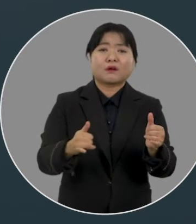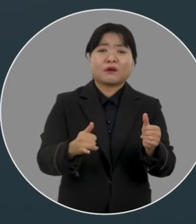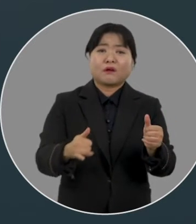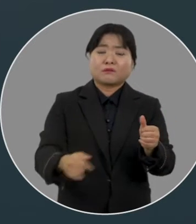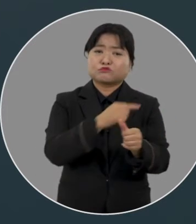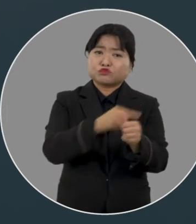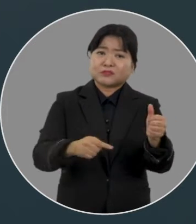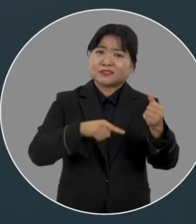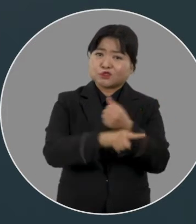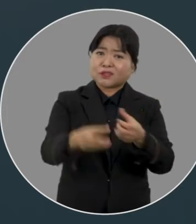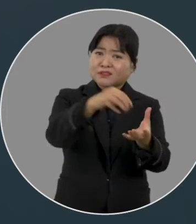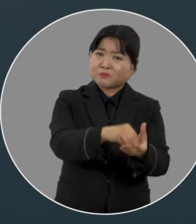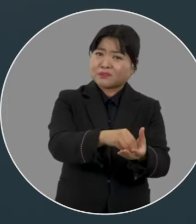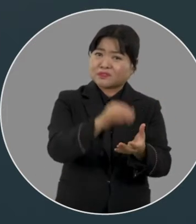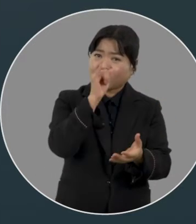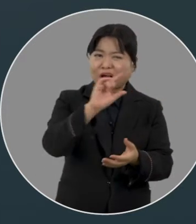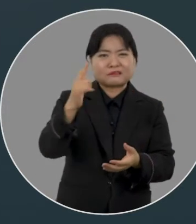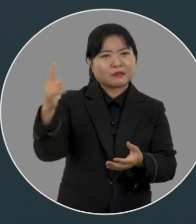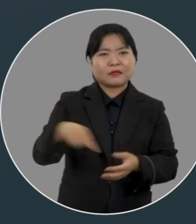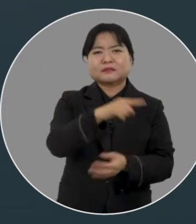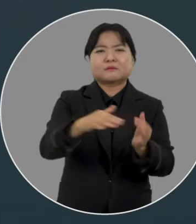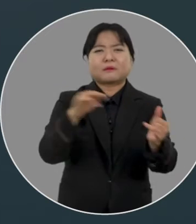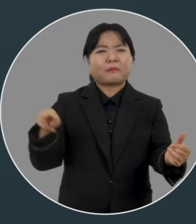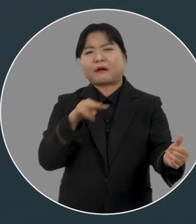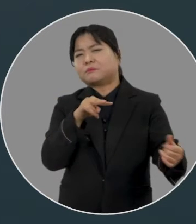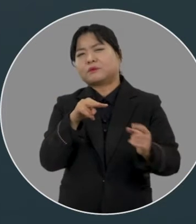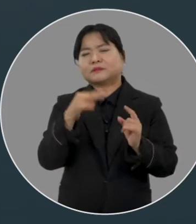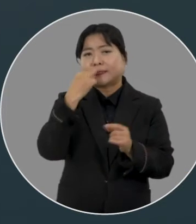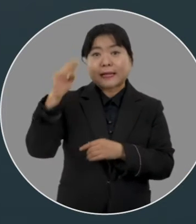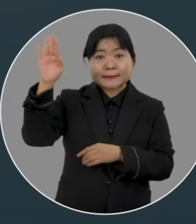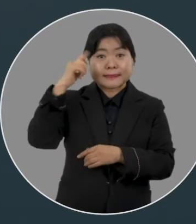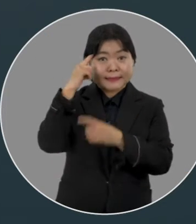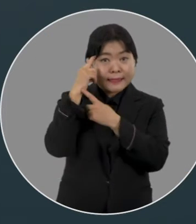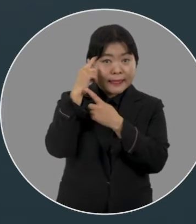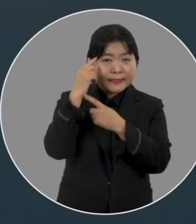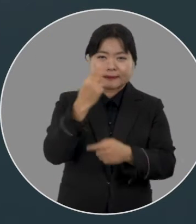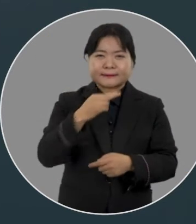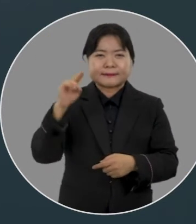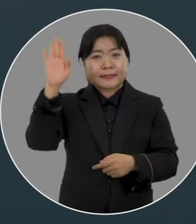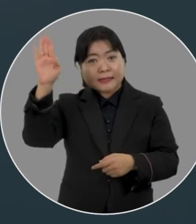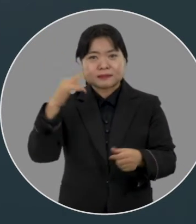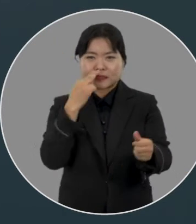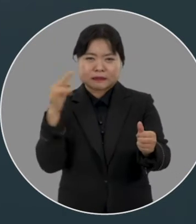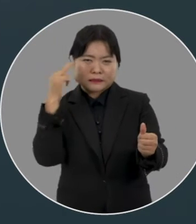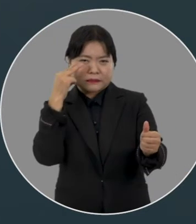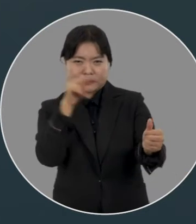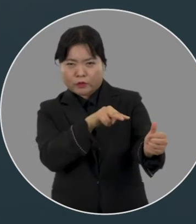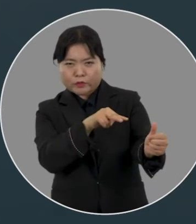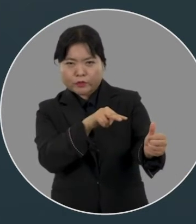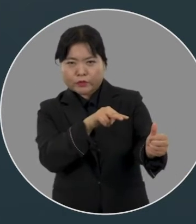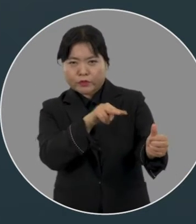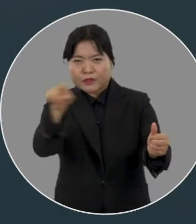담겨 있었다기보다는 그 사람들을 바라보는 나치의 생각, 나치의 시선,